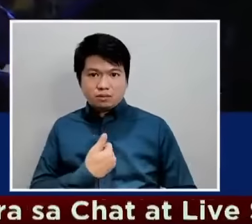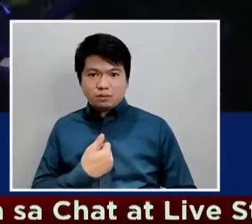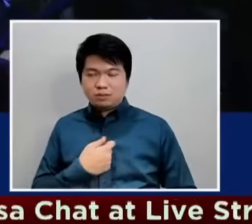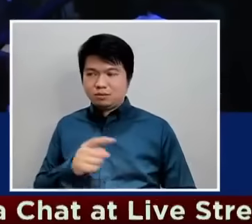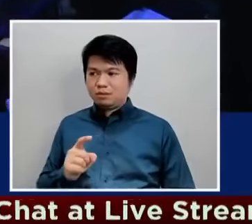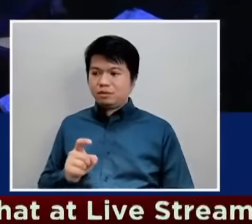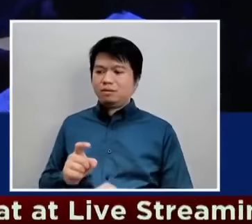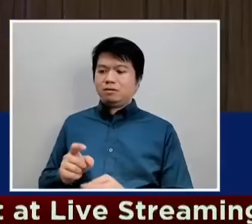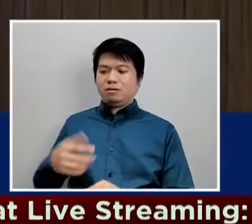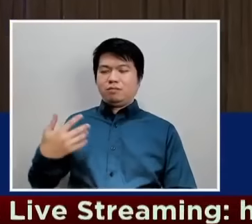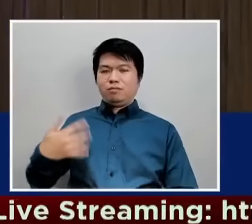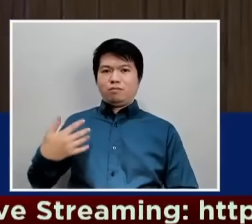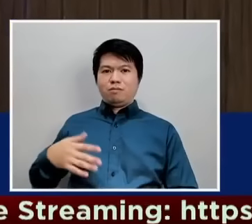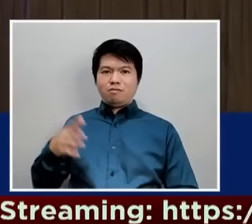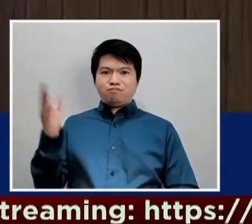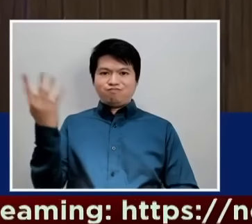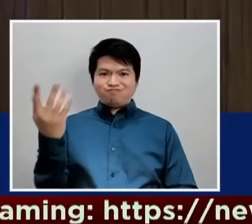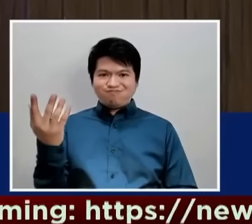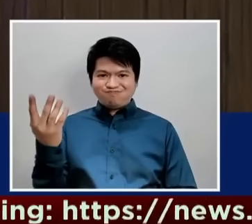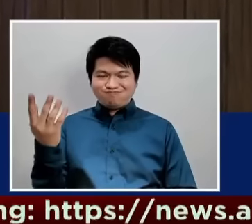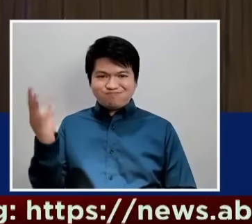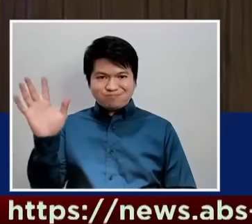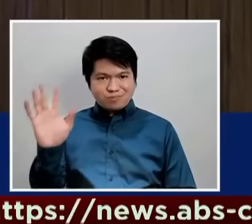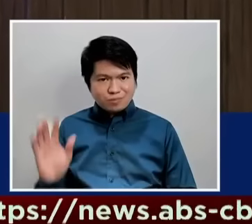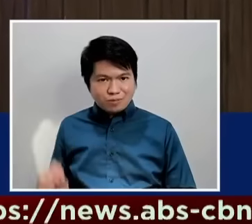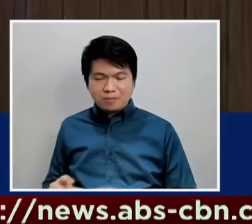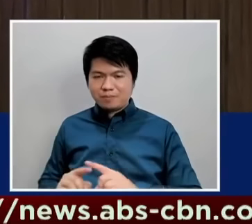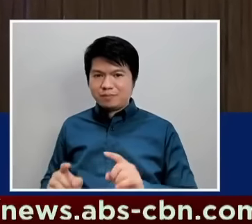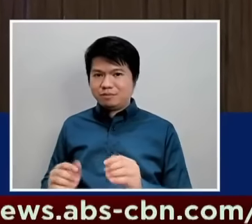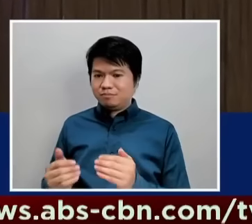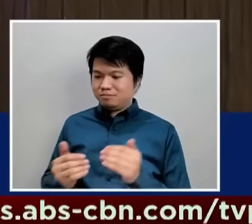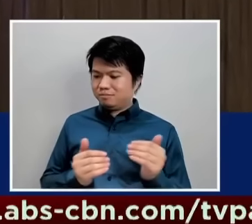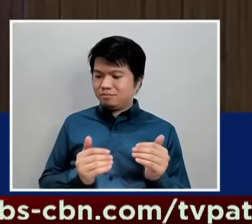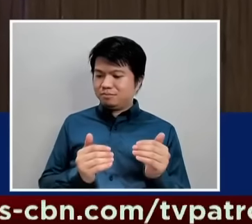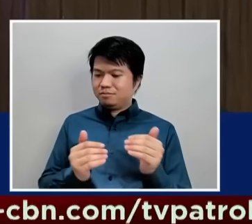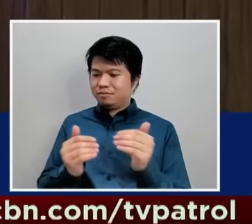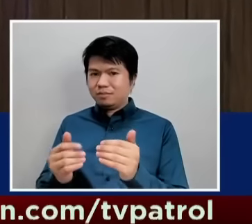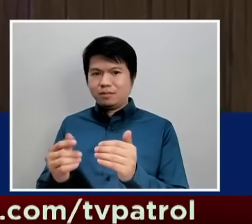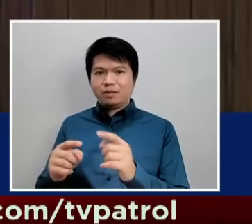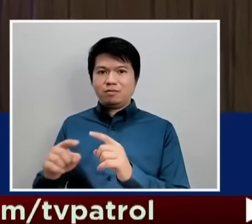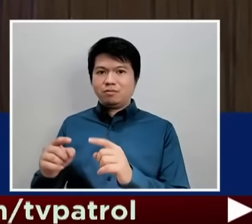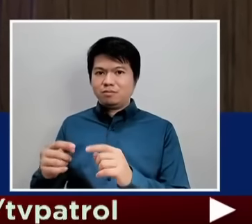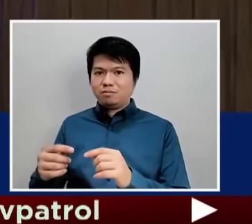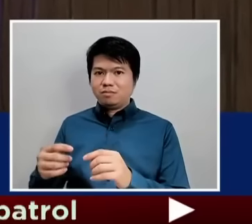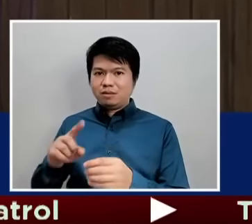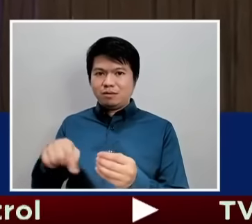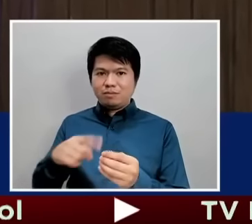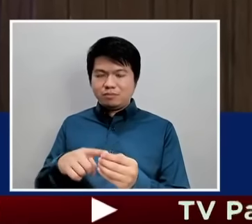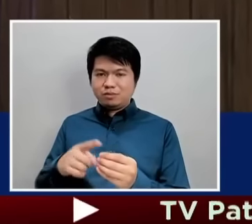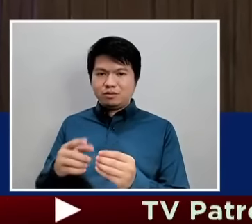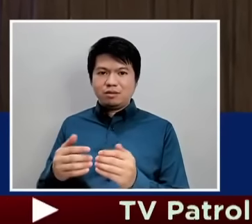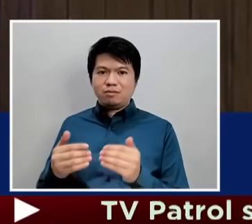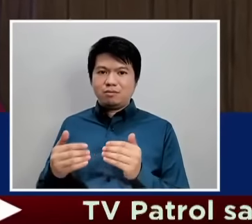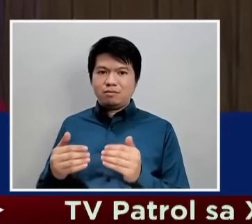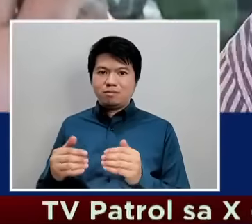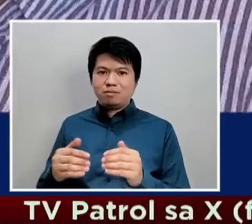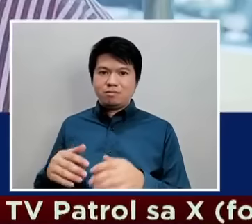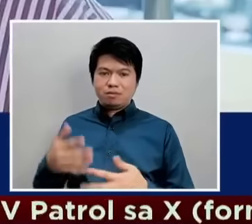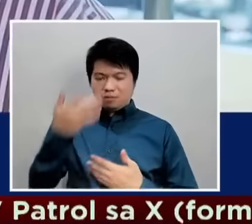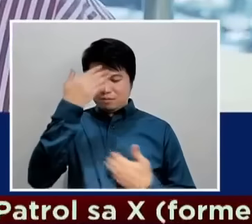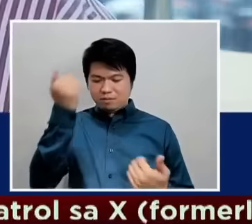about moving on, pero nang biglang nakipag-connect yung taong sinusubukan mong kalimutan, bumigay ka